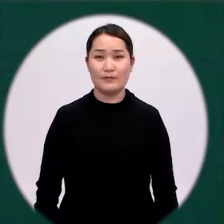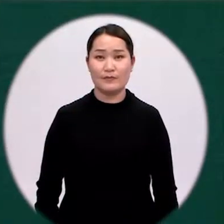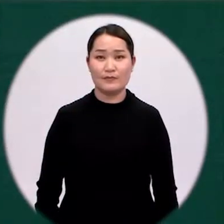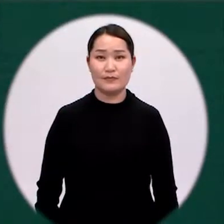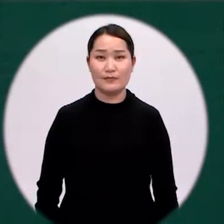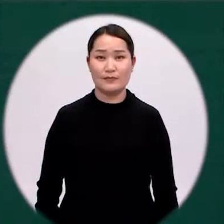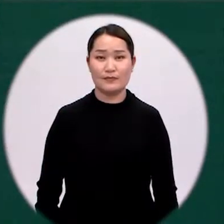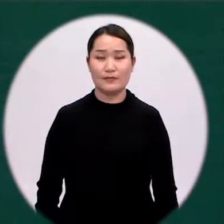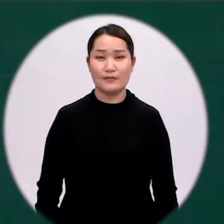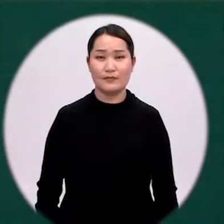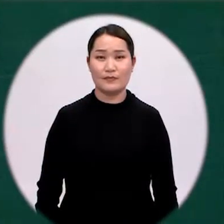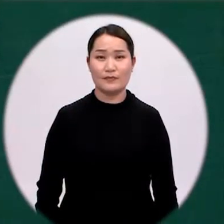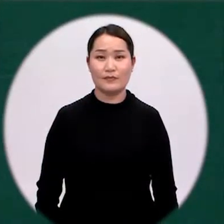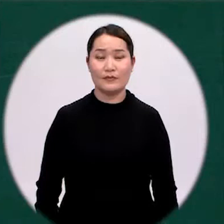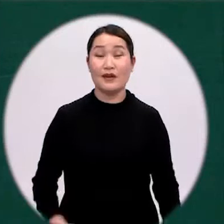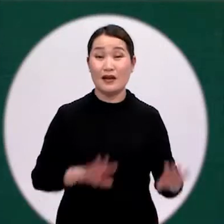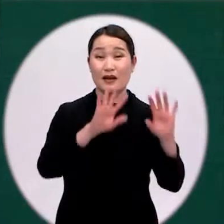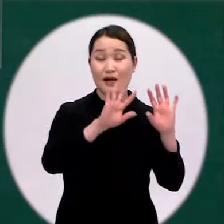20.